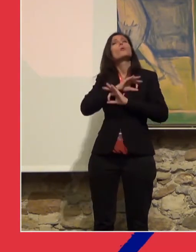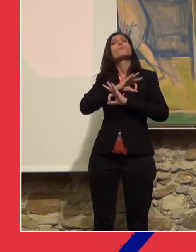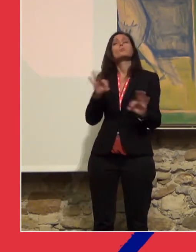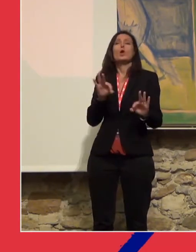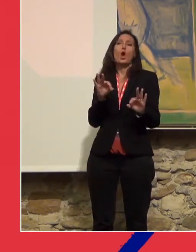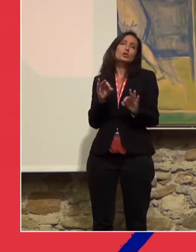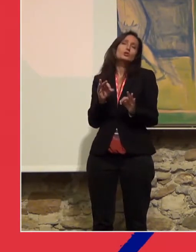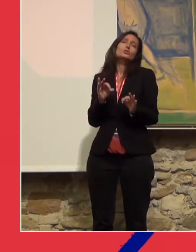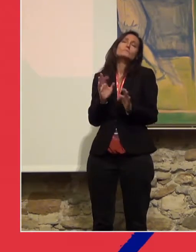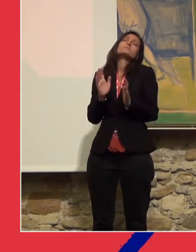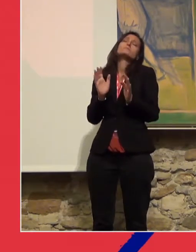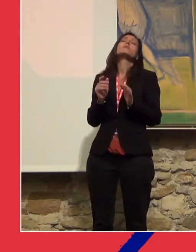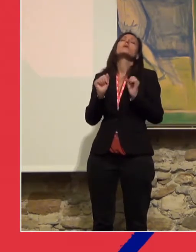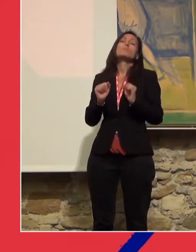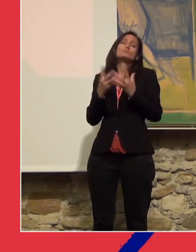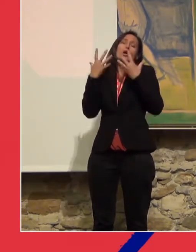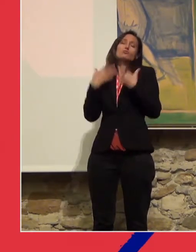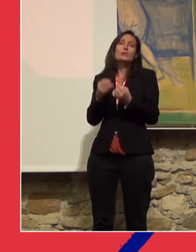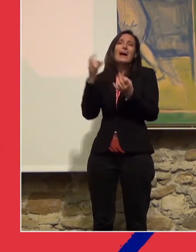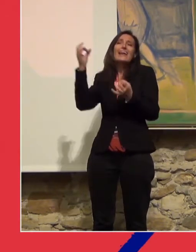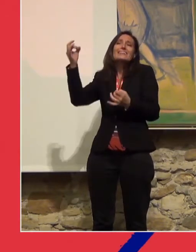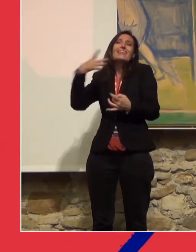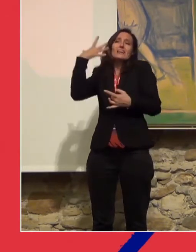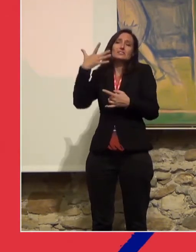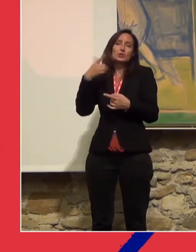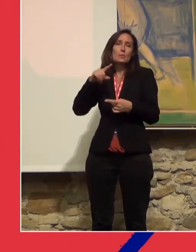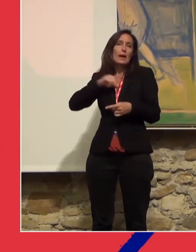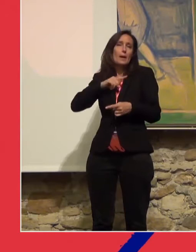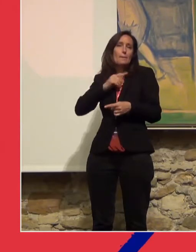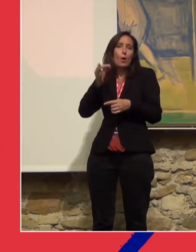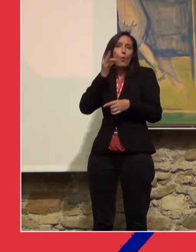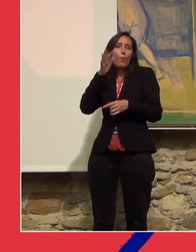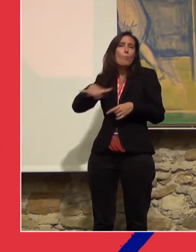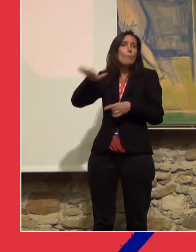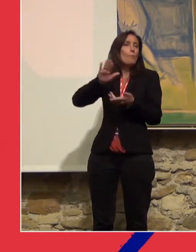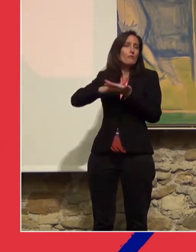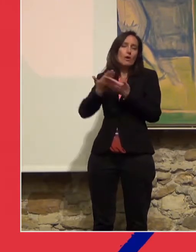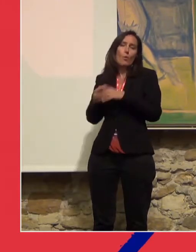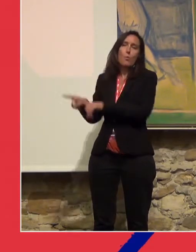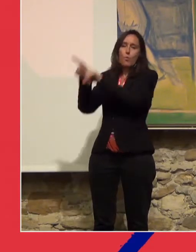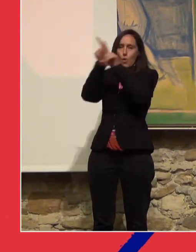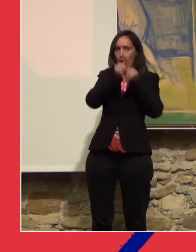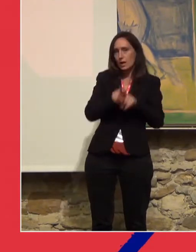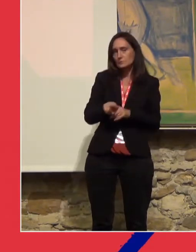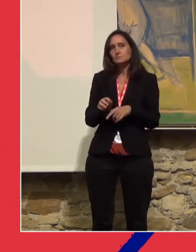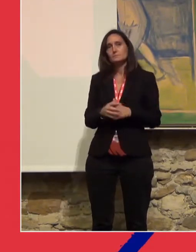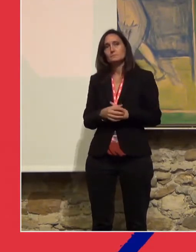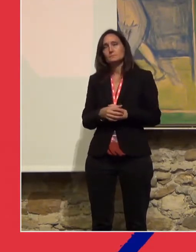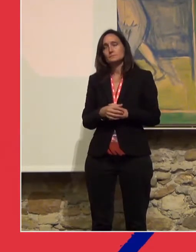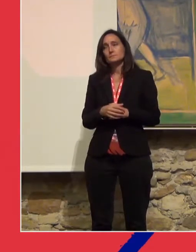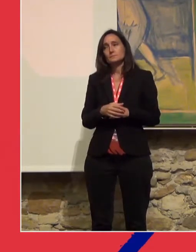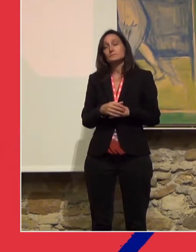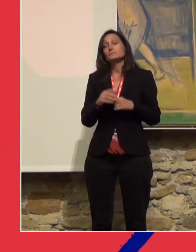umani. Ero davanti alla questione forse più importante della vita, quella che sempre ci interpella e